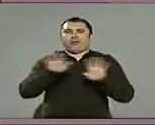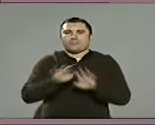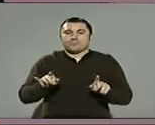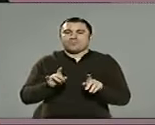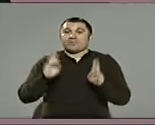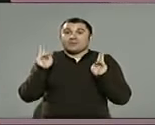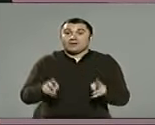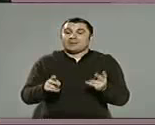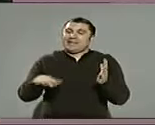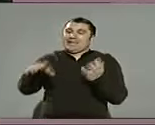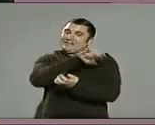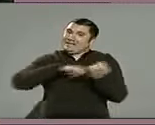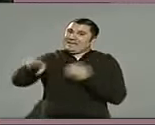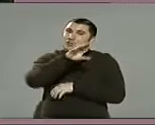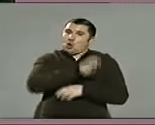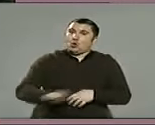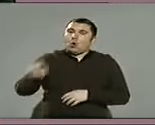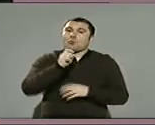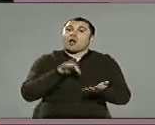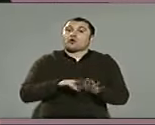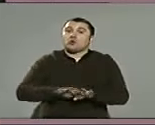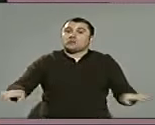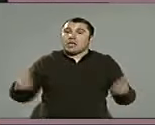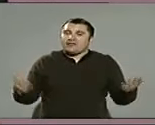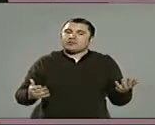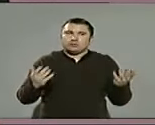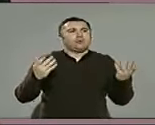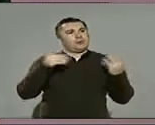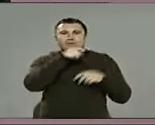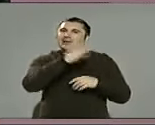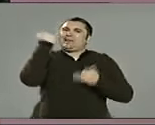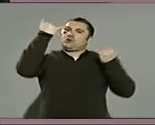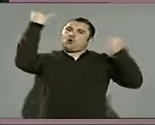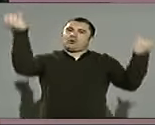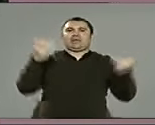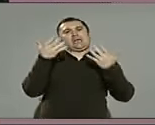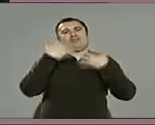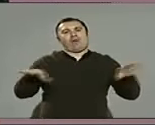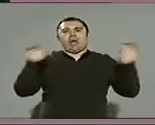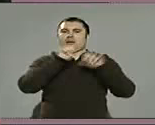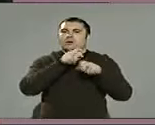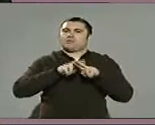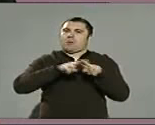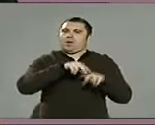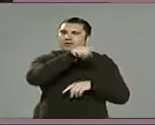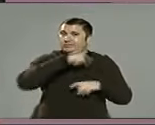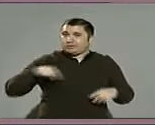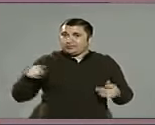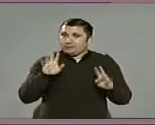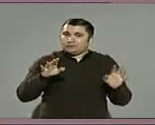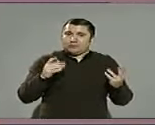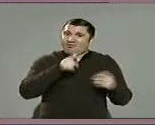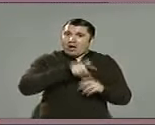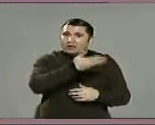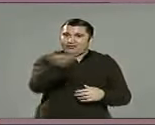ihre Ideologie der freien Märkte steckt, ihre Politik des weltweit entfesselten Finanzkapitalismus. Gemeinsame